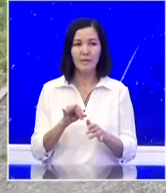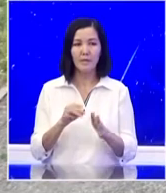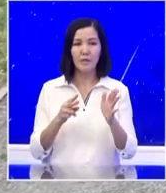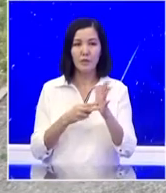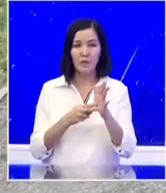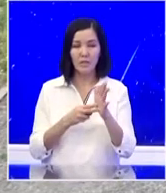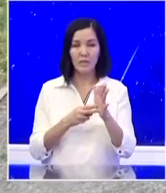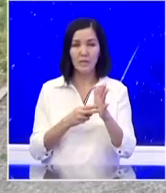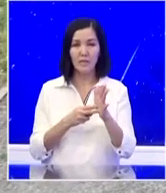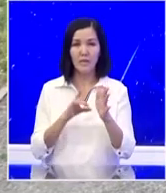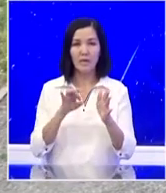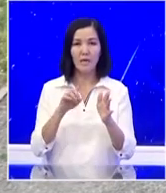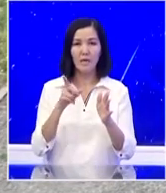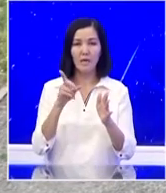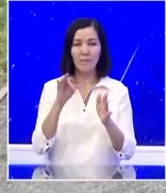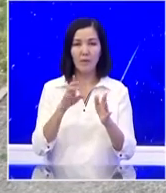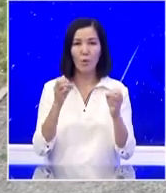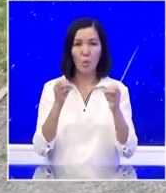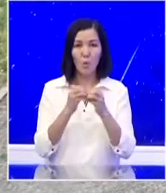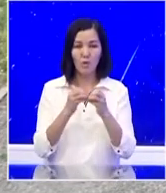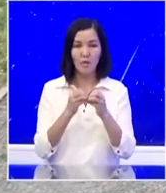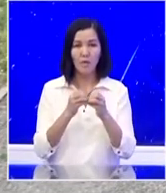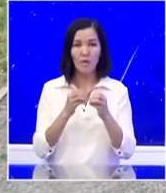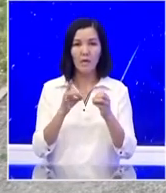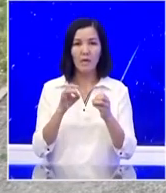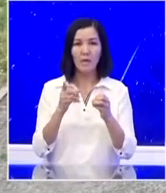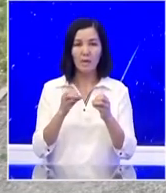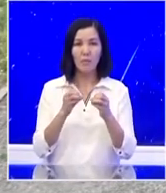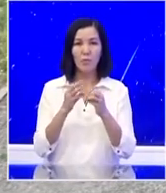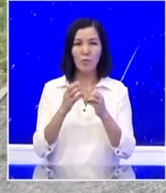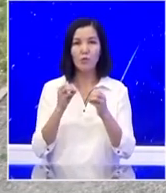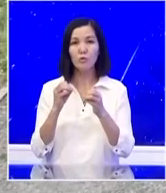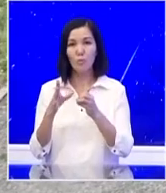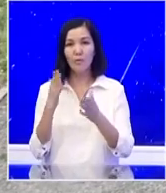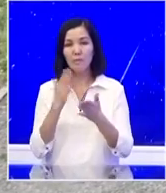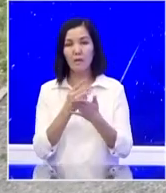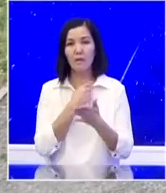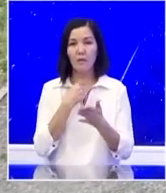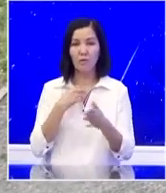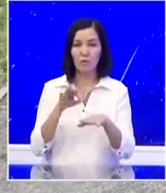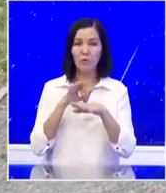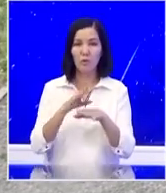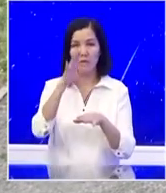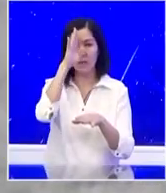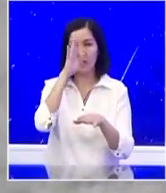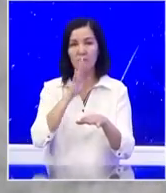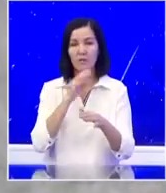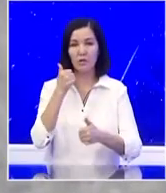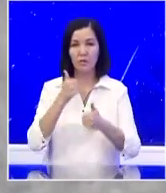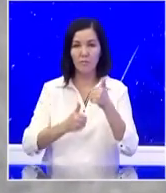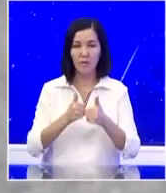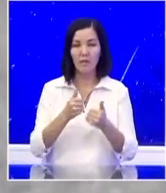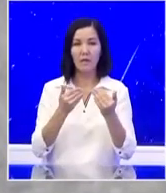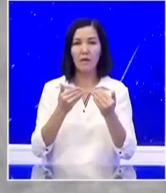деген бар, регби 10 деген бар, регби 13, регби 15. Соның барлығы осы Талдықорғанда өтеді. Ұлдар мен қыздардың чемпионаты. Бүгінгі